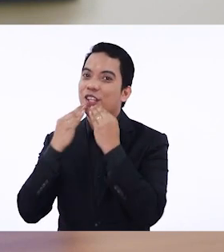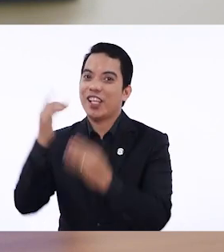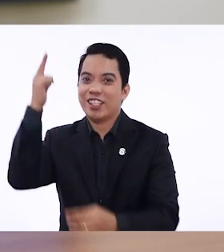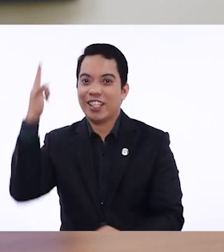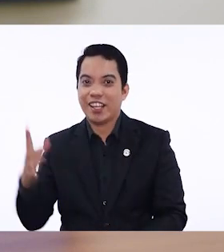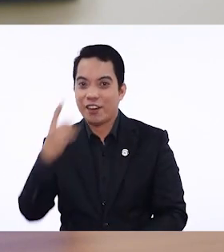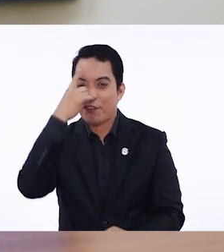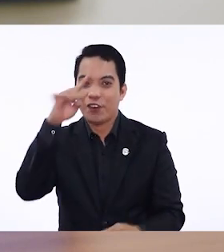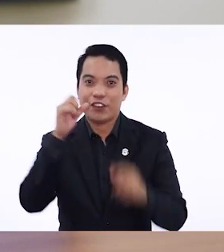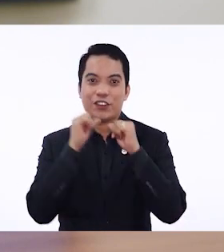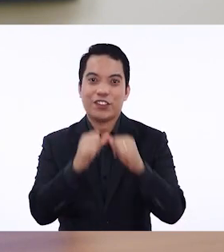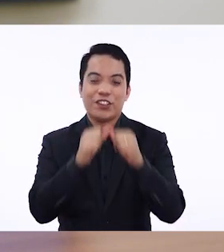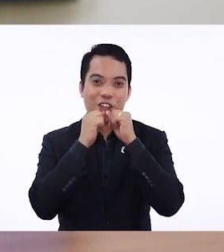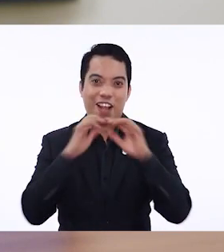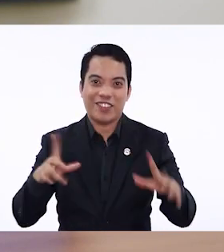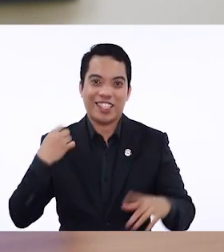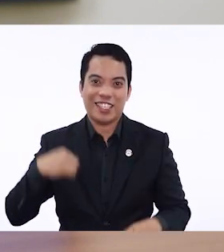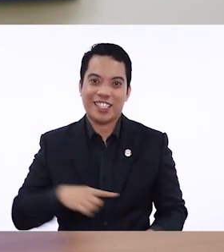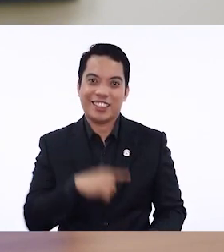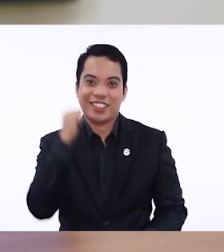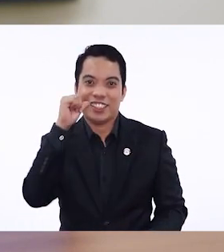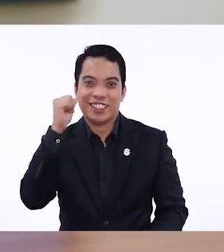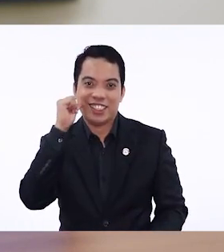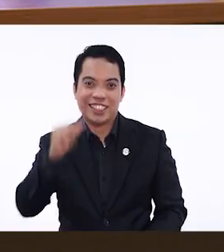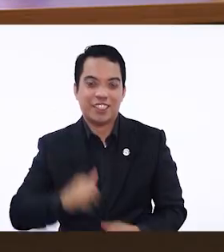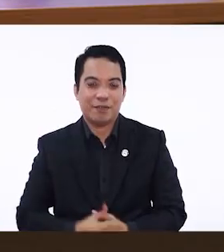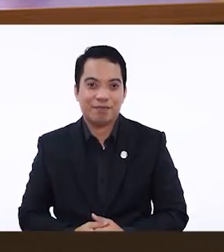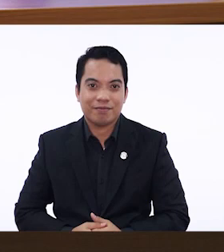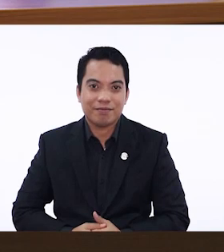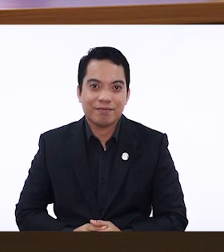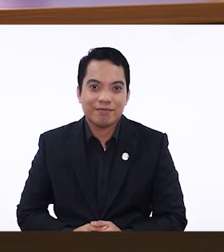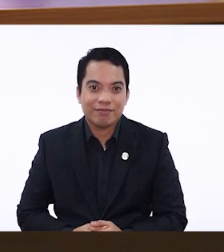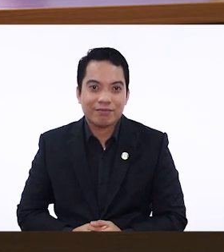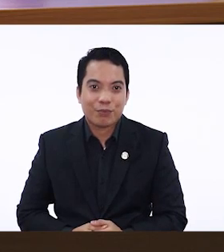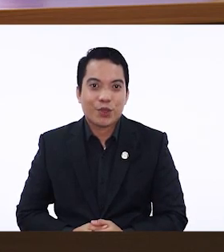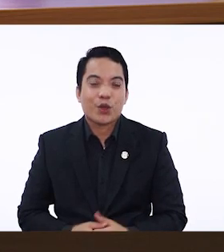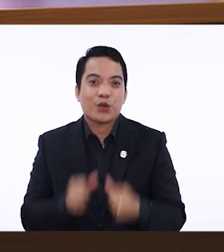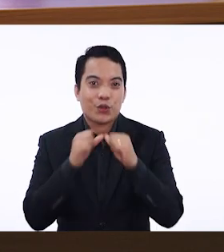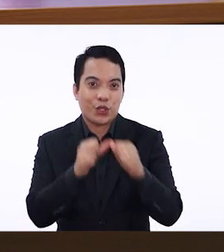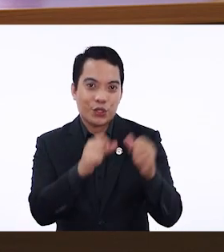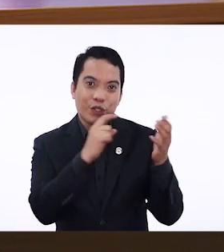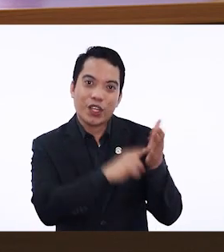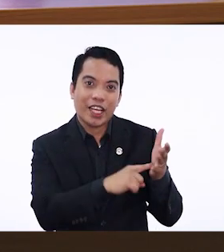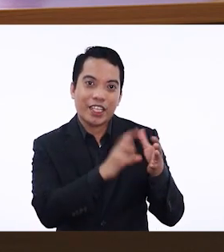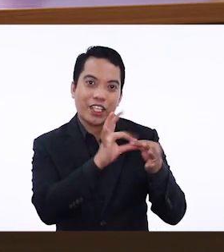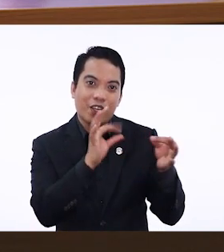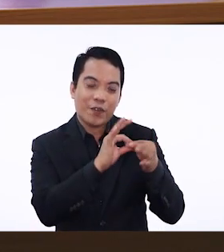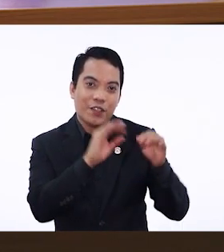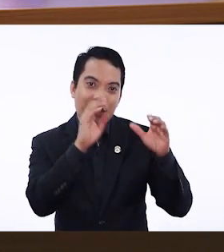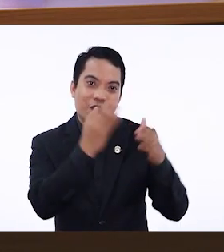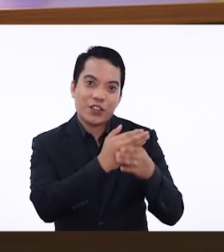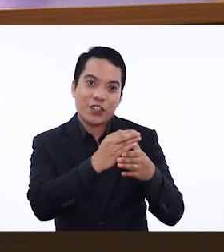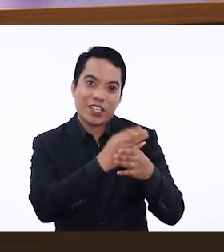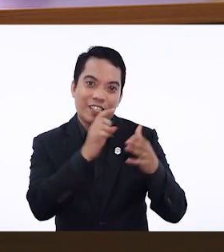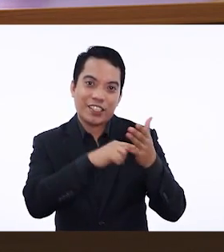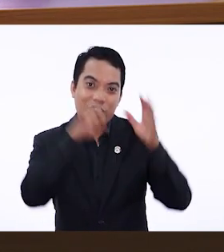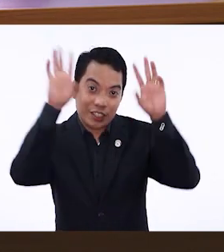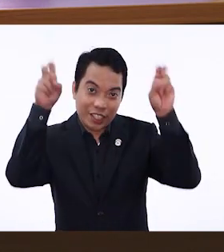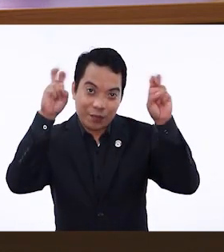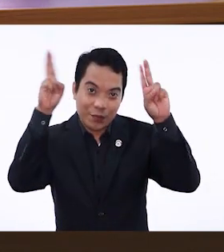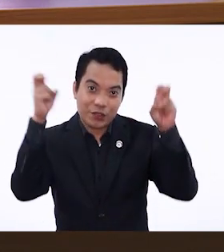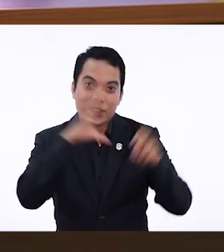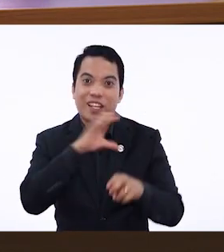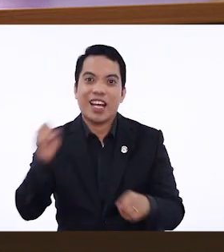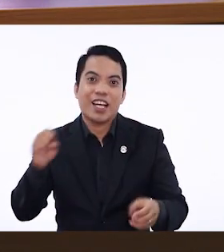God for continuing to bless us every day. Don't forget to like, comment, and share this episode